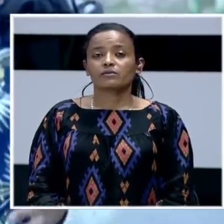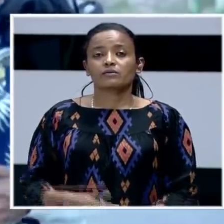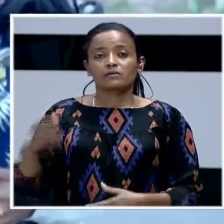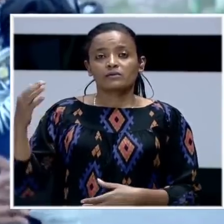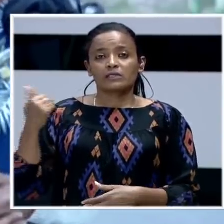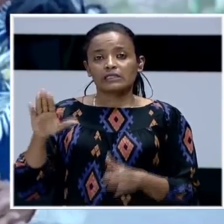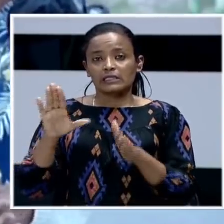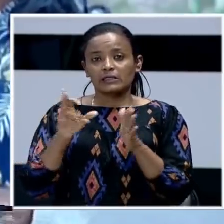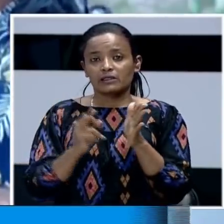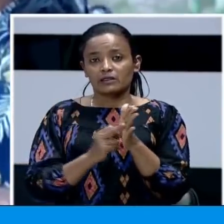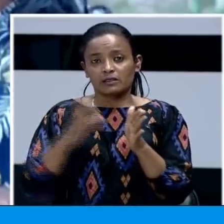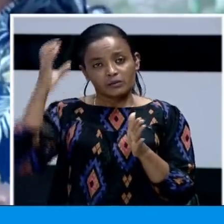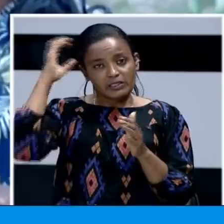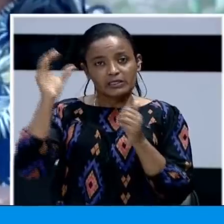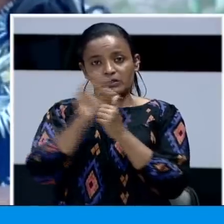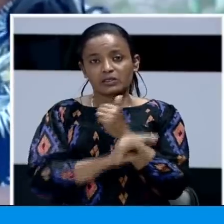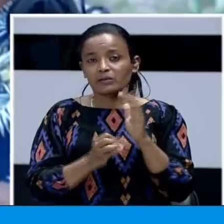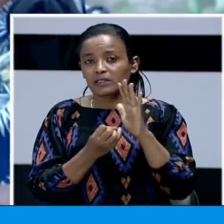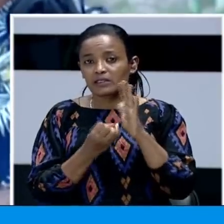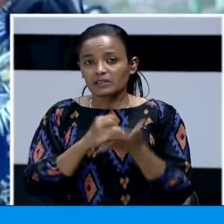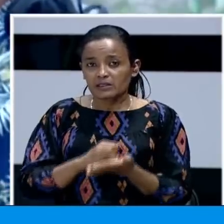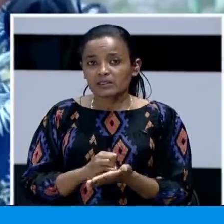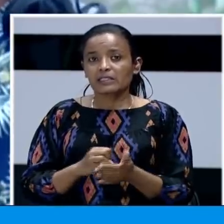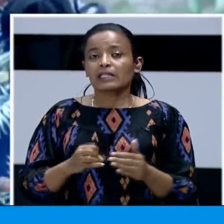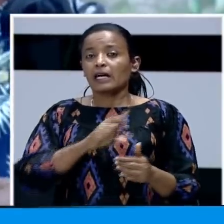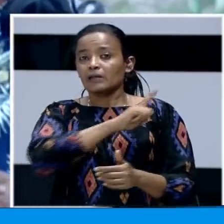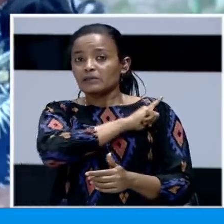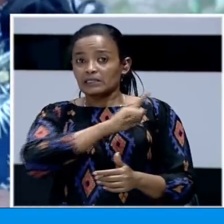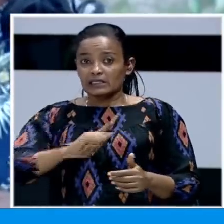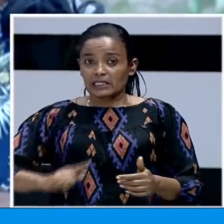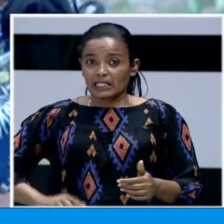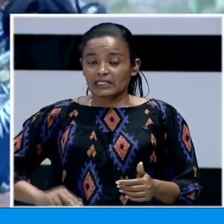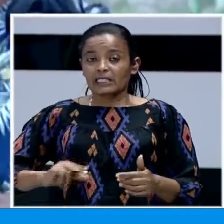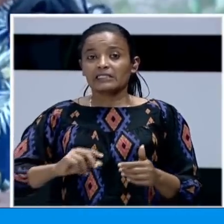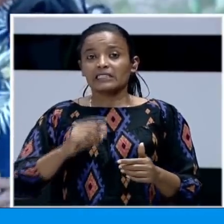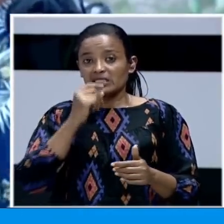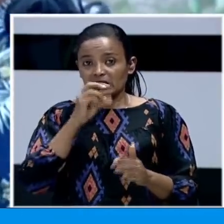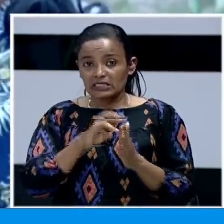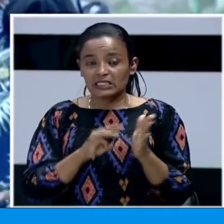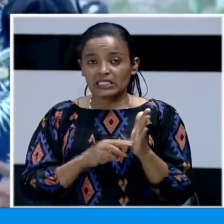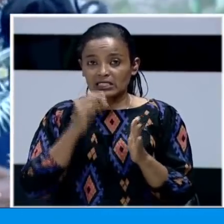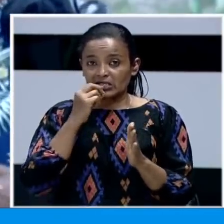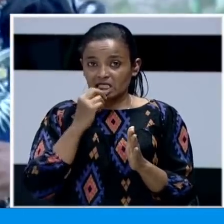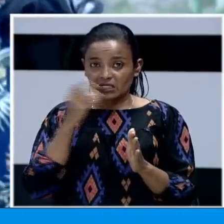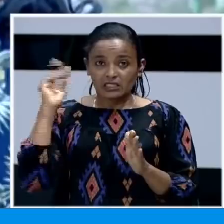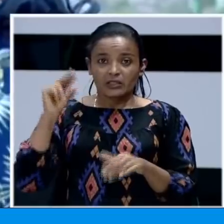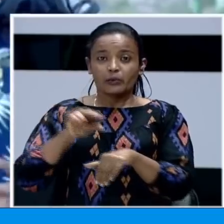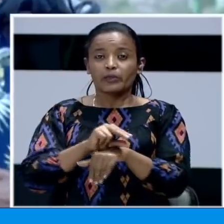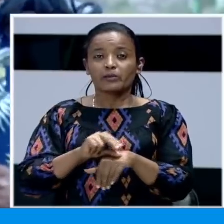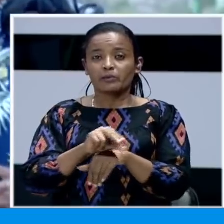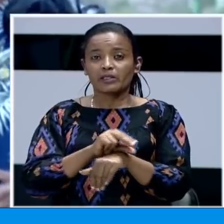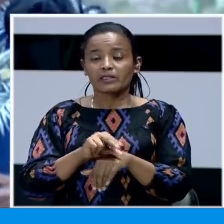ቅድሚ ሕገ መንግስቲ እዚ ሃገር ምፅደቑ ኣብ ስርዓት ሃይለ ስላሴን ስርዓት ደርግን ዝነበረ ናይ